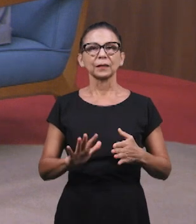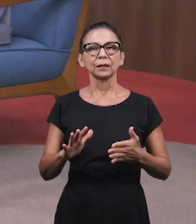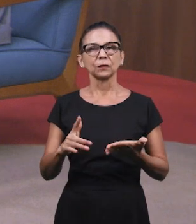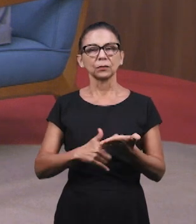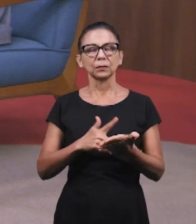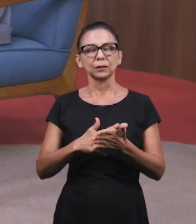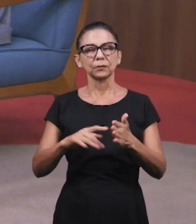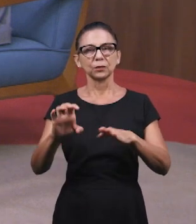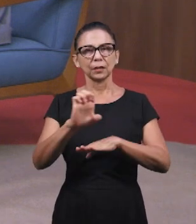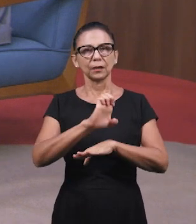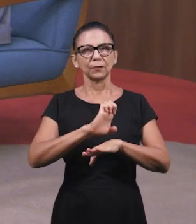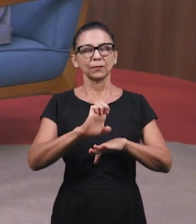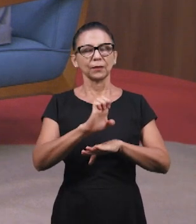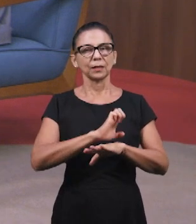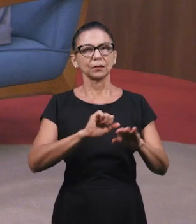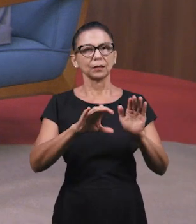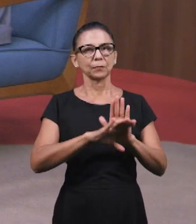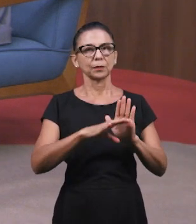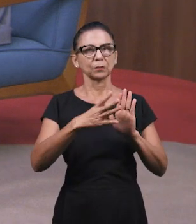et 4,